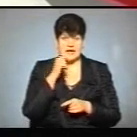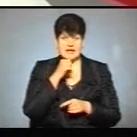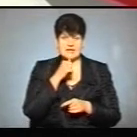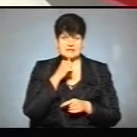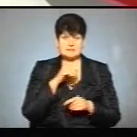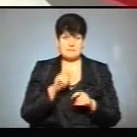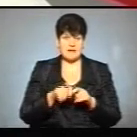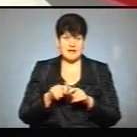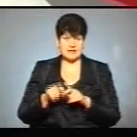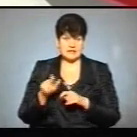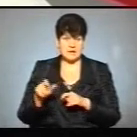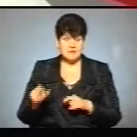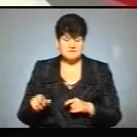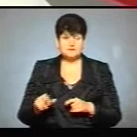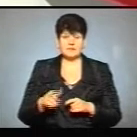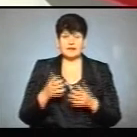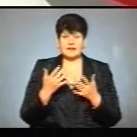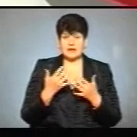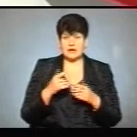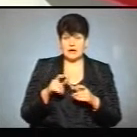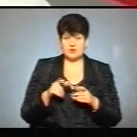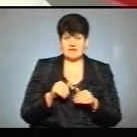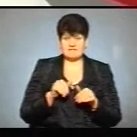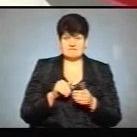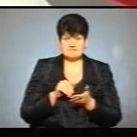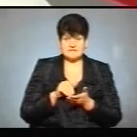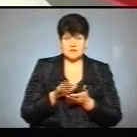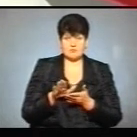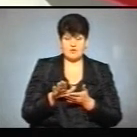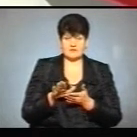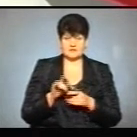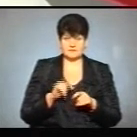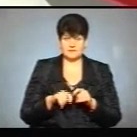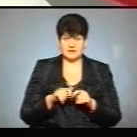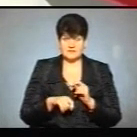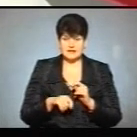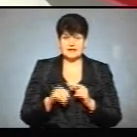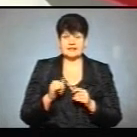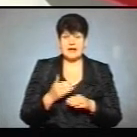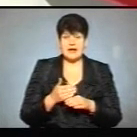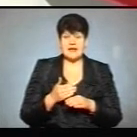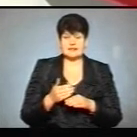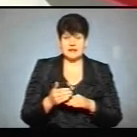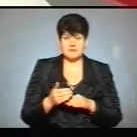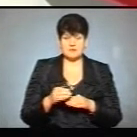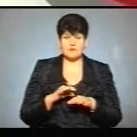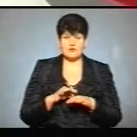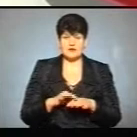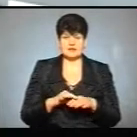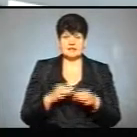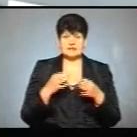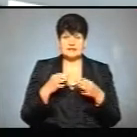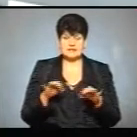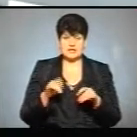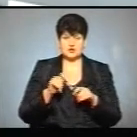експертами, кілька людей відмовилися від сертифікації, тому на етапі проведення